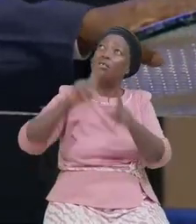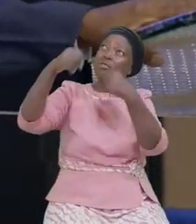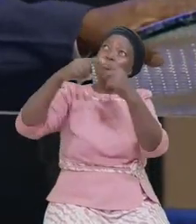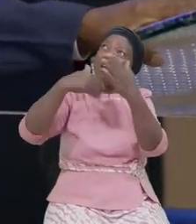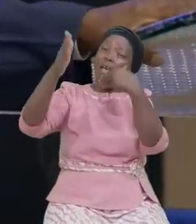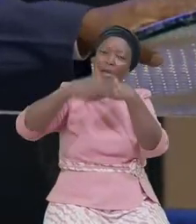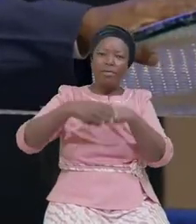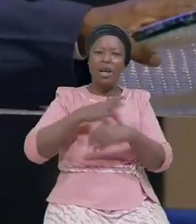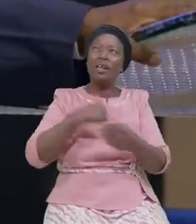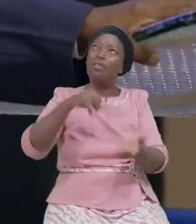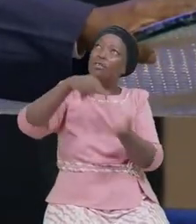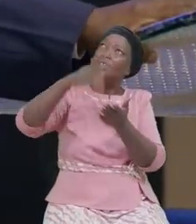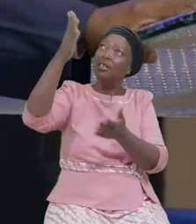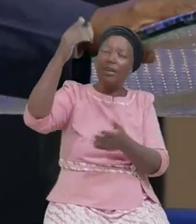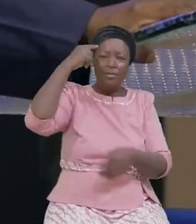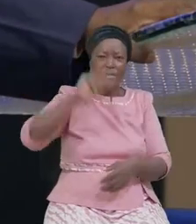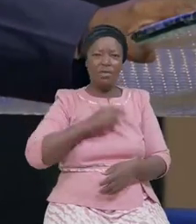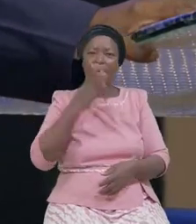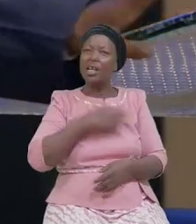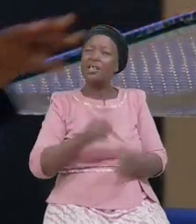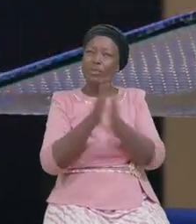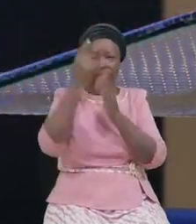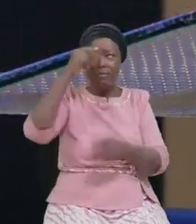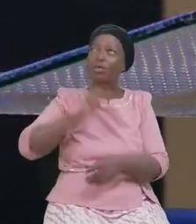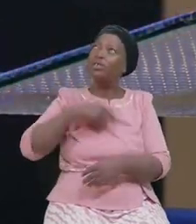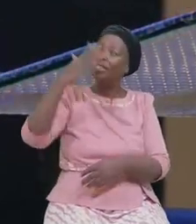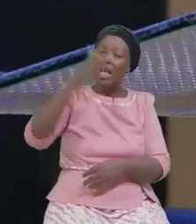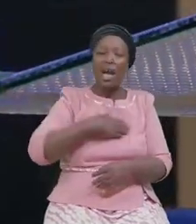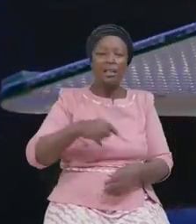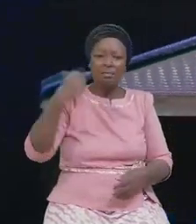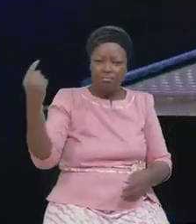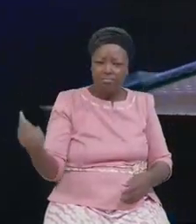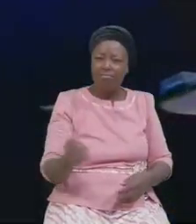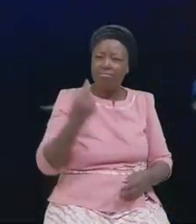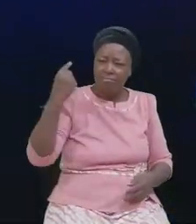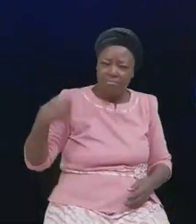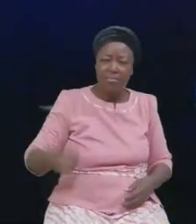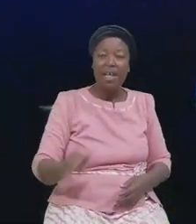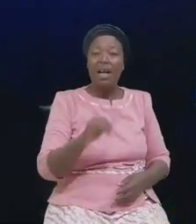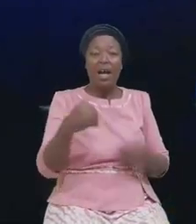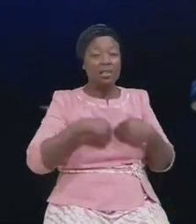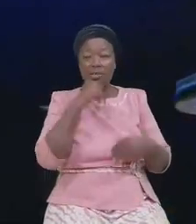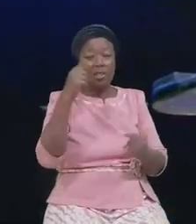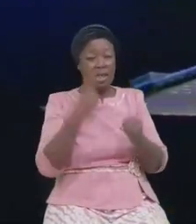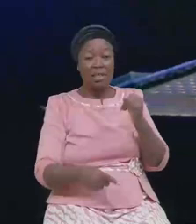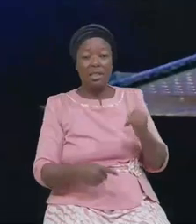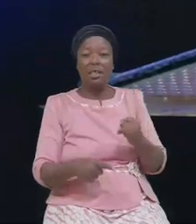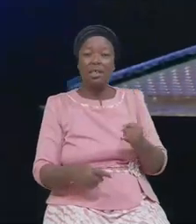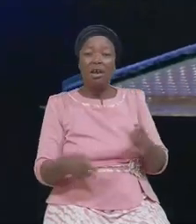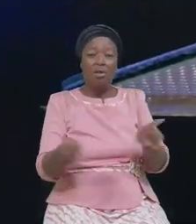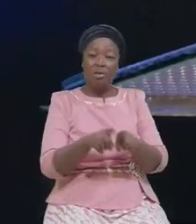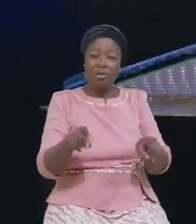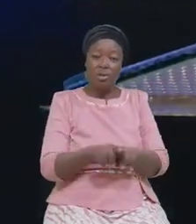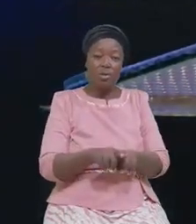là-bas à la droite du Père, il est notre intercesseur là-bas, et pour toujours, n'a pas encore fini, jusqu'à